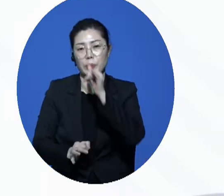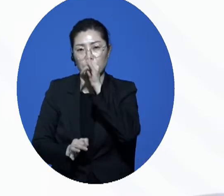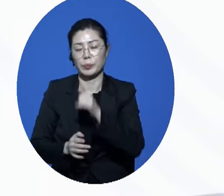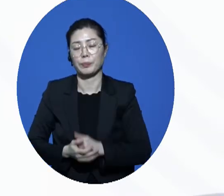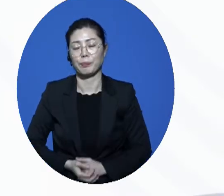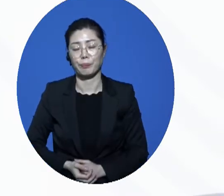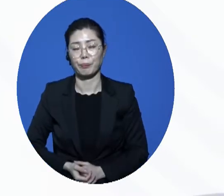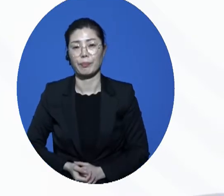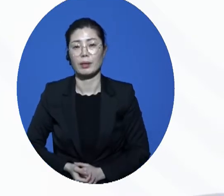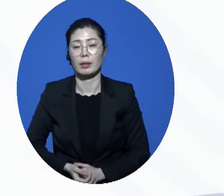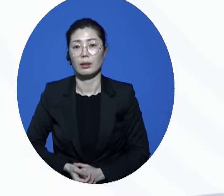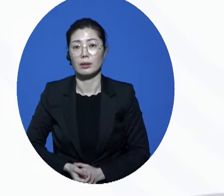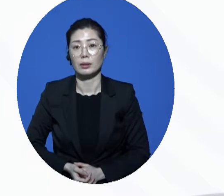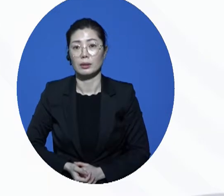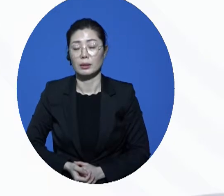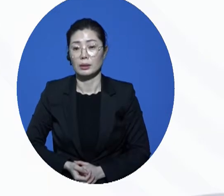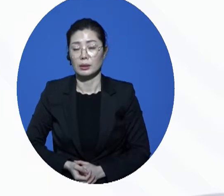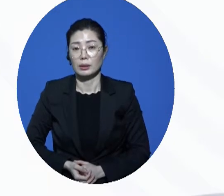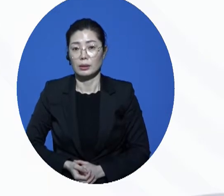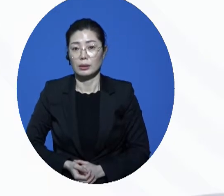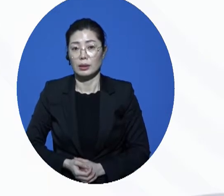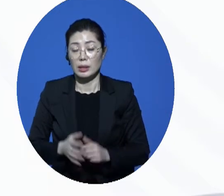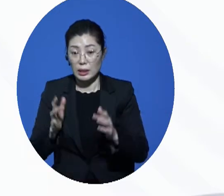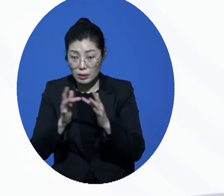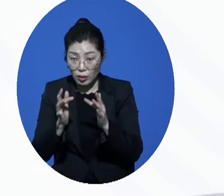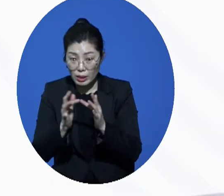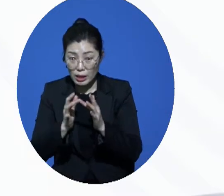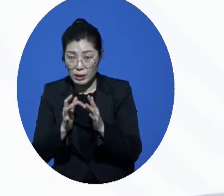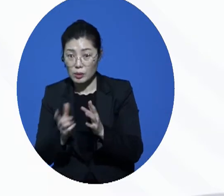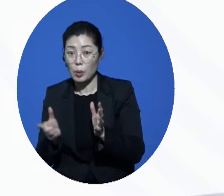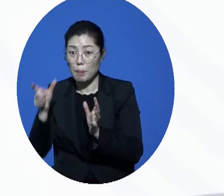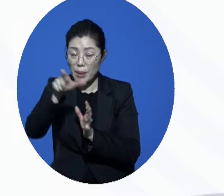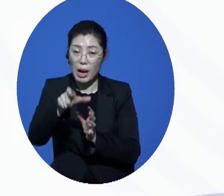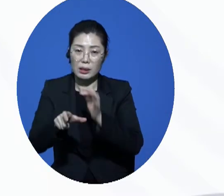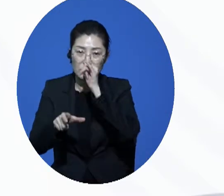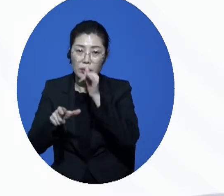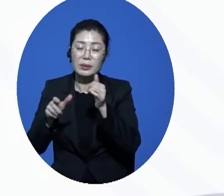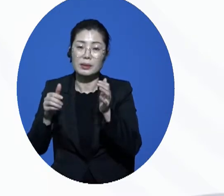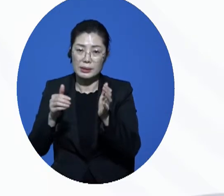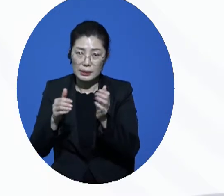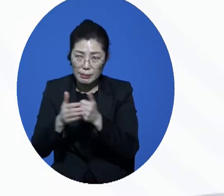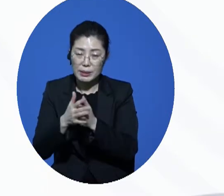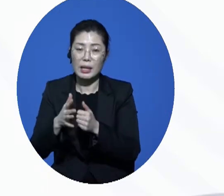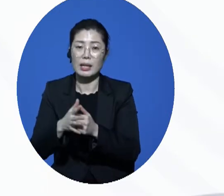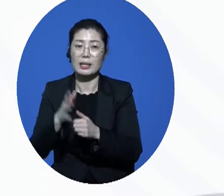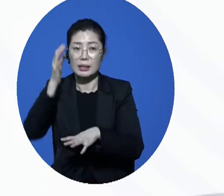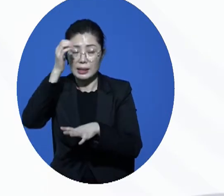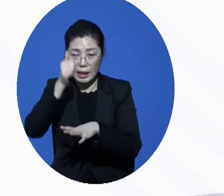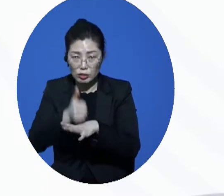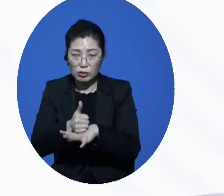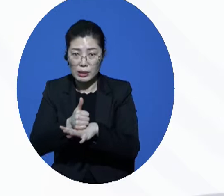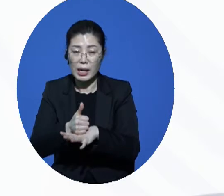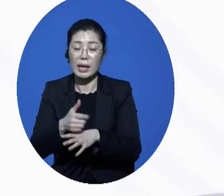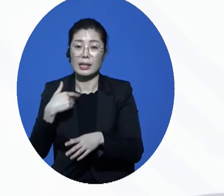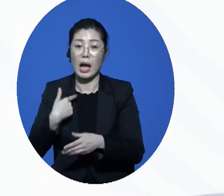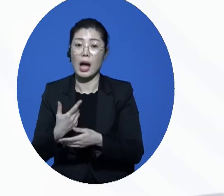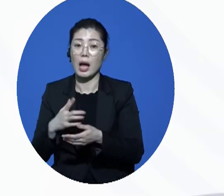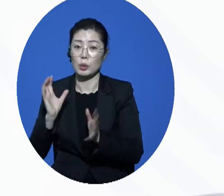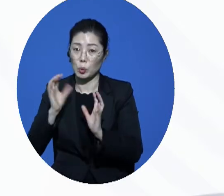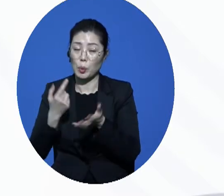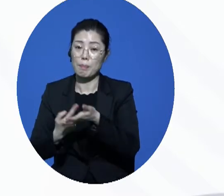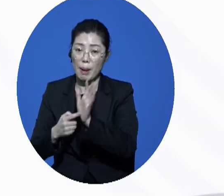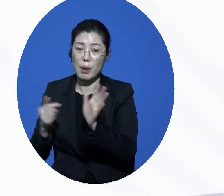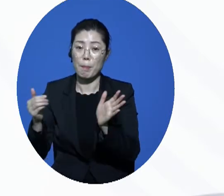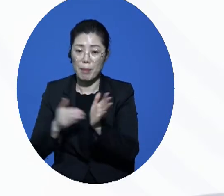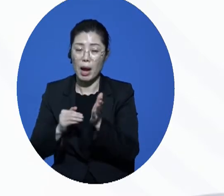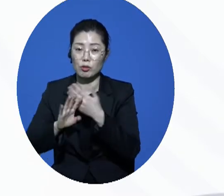확인이 되었습니다. 해당 보고서는 웹사이트에도 저희가 올렸기 때문에 이후에 제가 어디에서 확인하실 수 있는지 말씀을